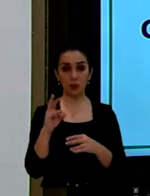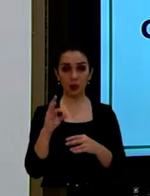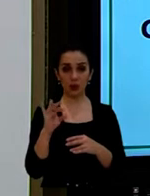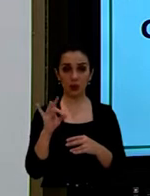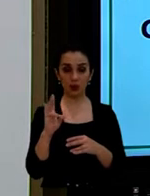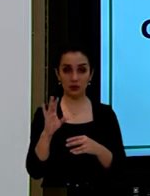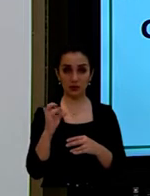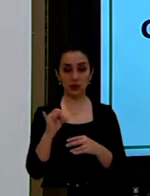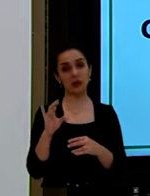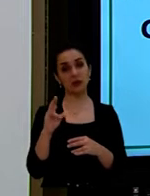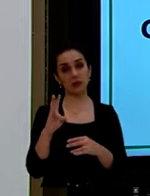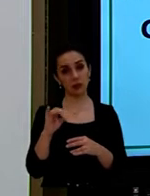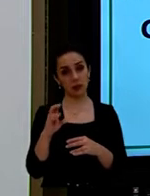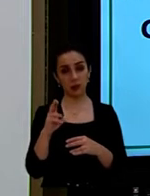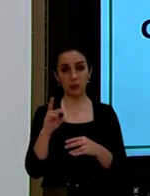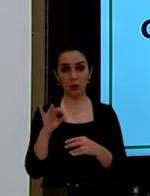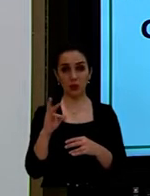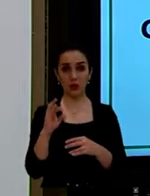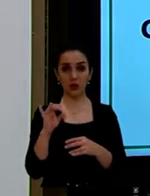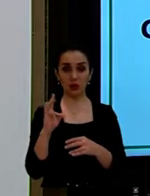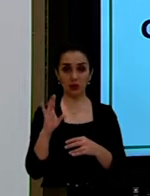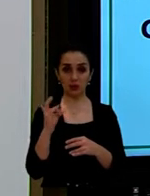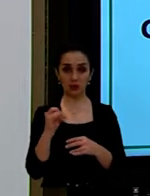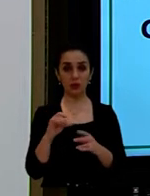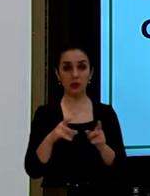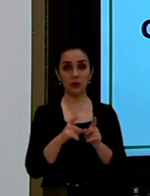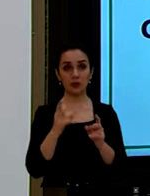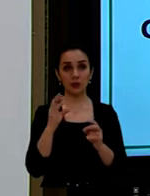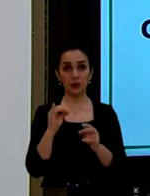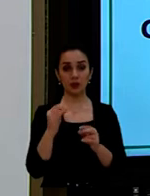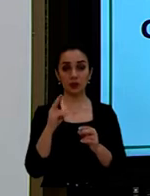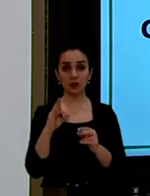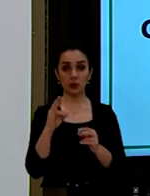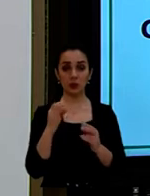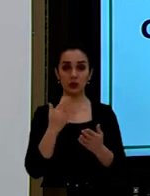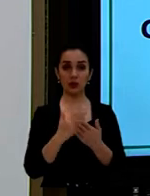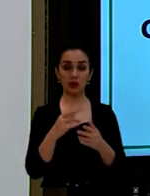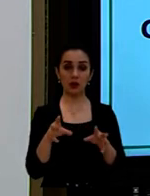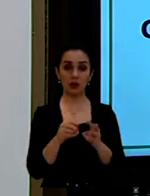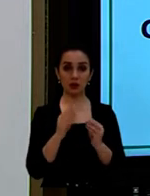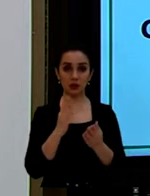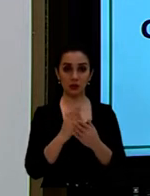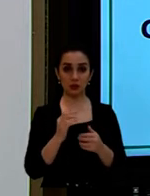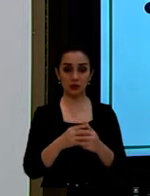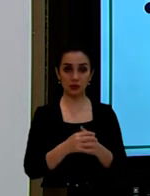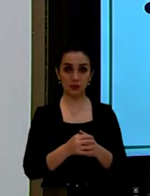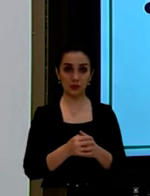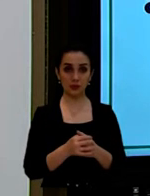водородную ионную металлическую и донор на акцептор на